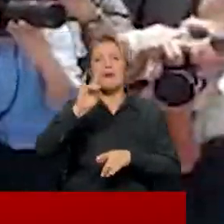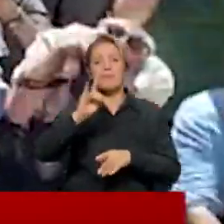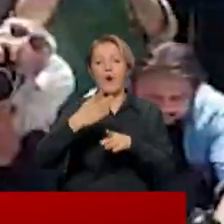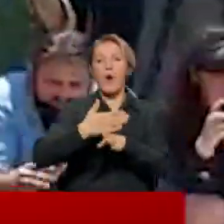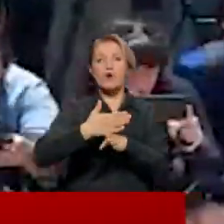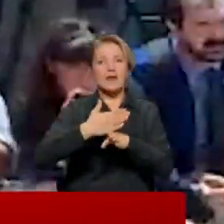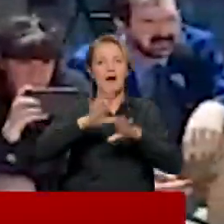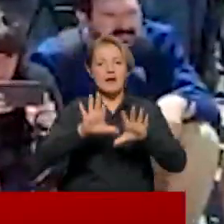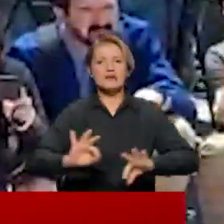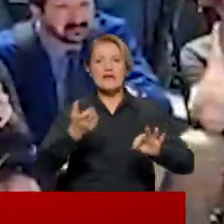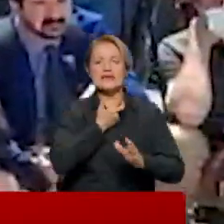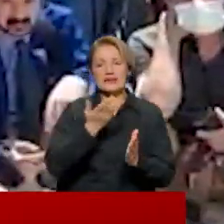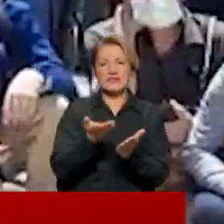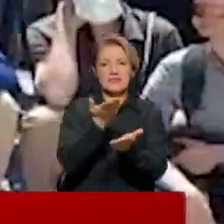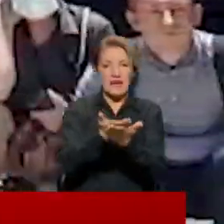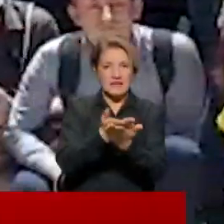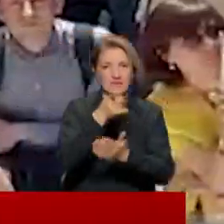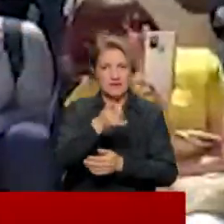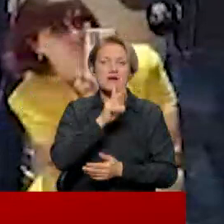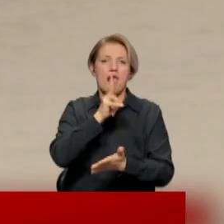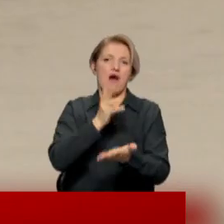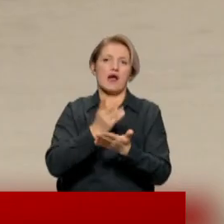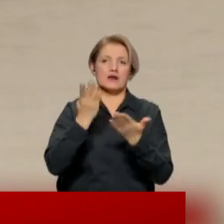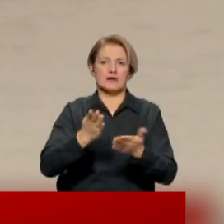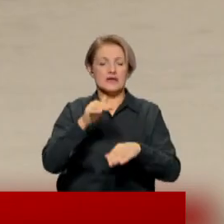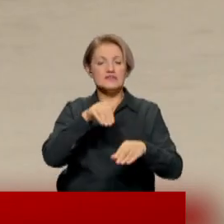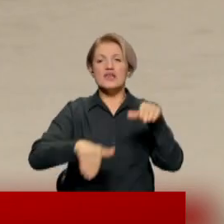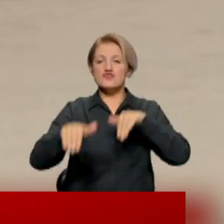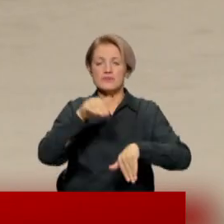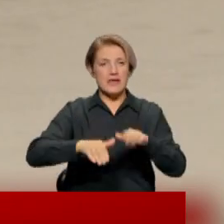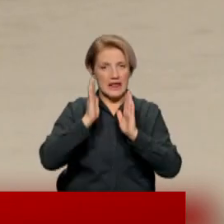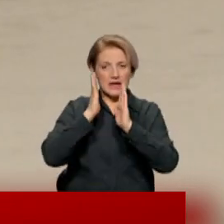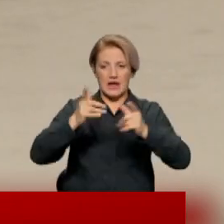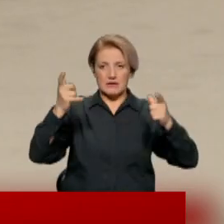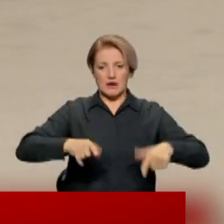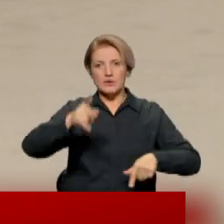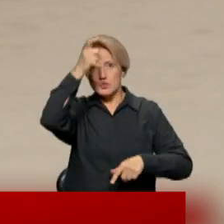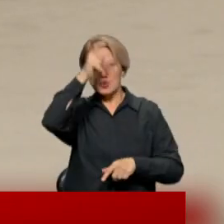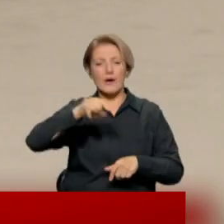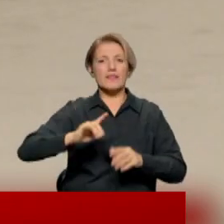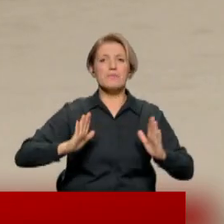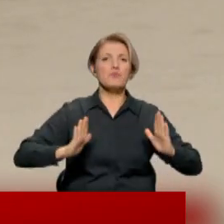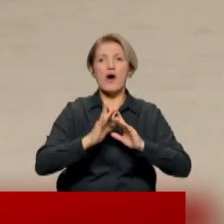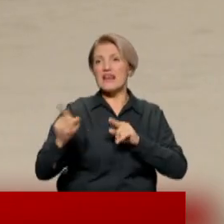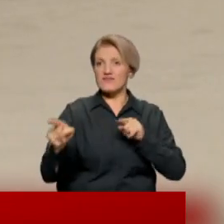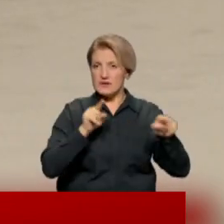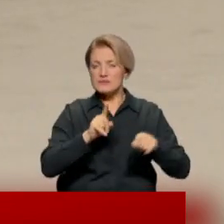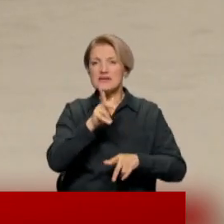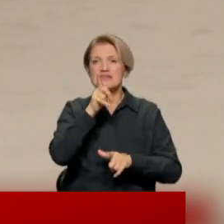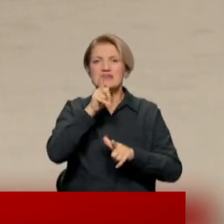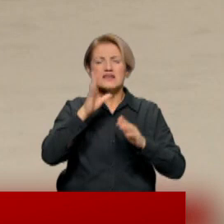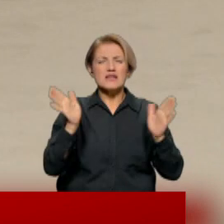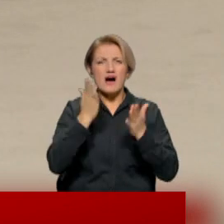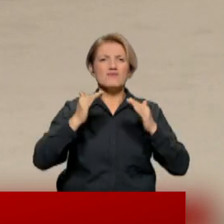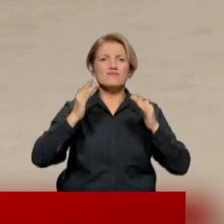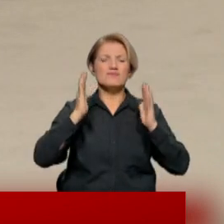hazırladıkları yasa teklifini meclisten çıkarmakta kararlı seçimlere girilen ortamda Türkiye'de muhalif kesimlerin sesini daha